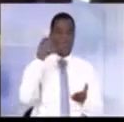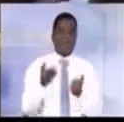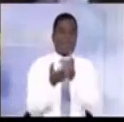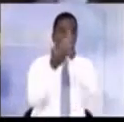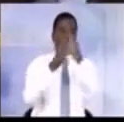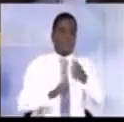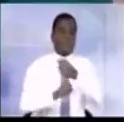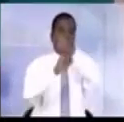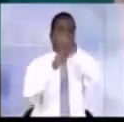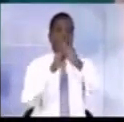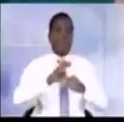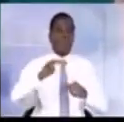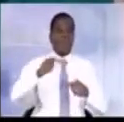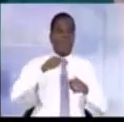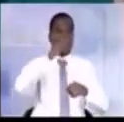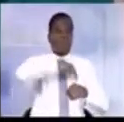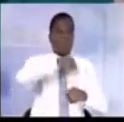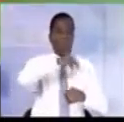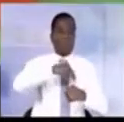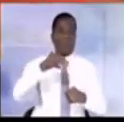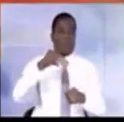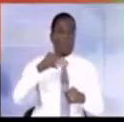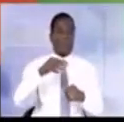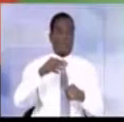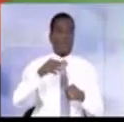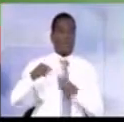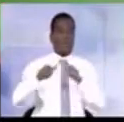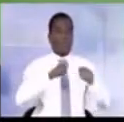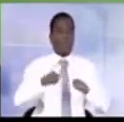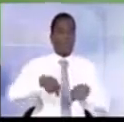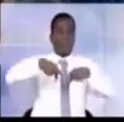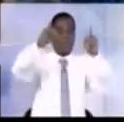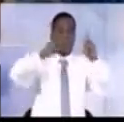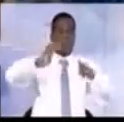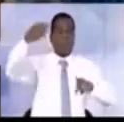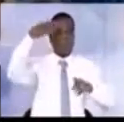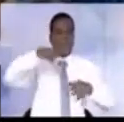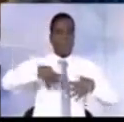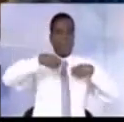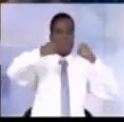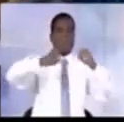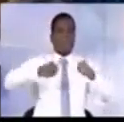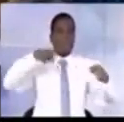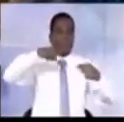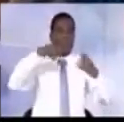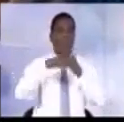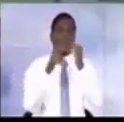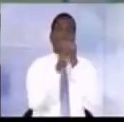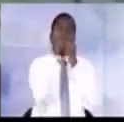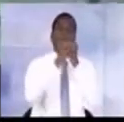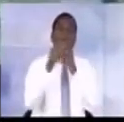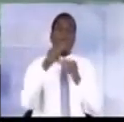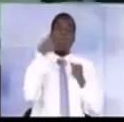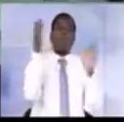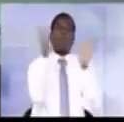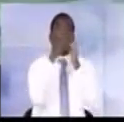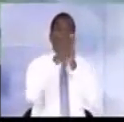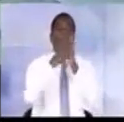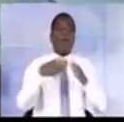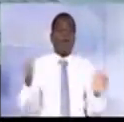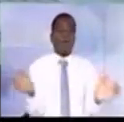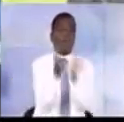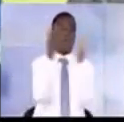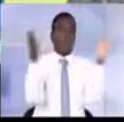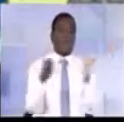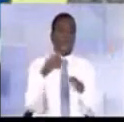des missionnaires italiennes à l'endroit des populations ivoiriennes des actions qui permettent au ministre de la Santé et de la lutte contre le sida de féliciter encourager le